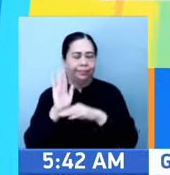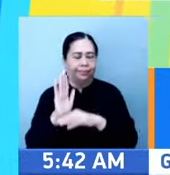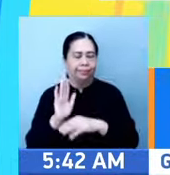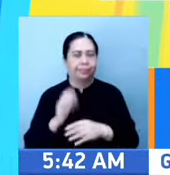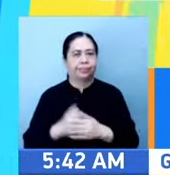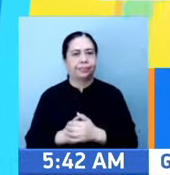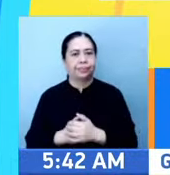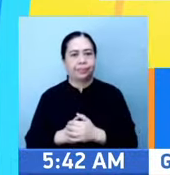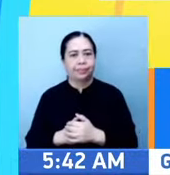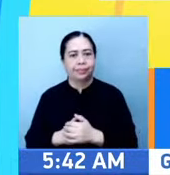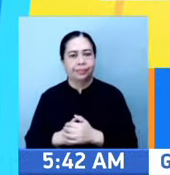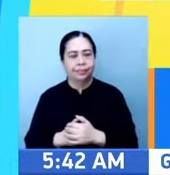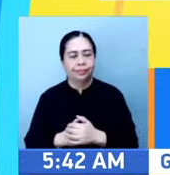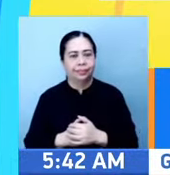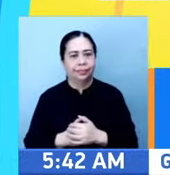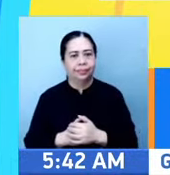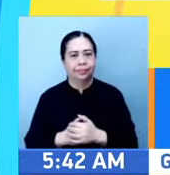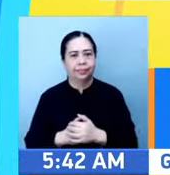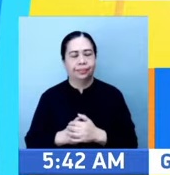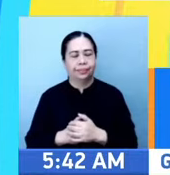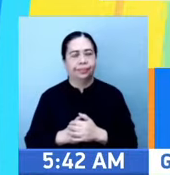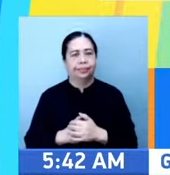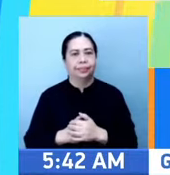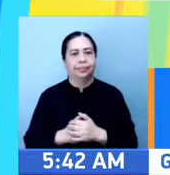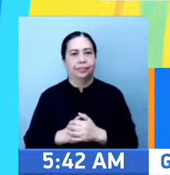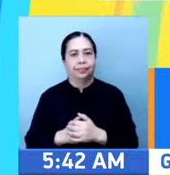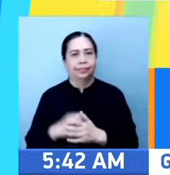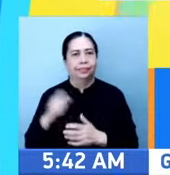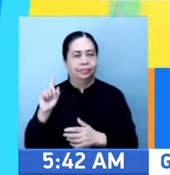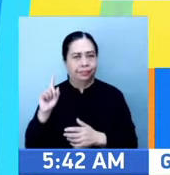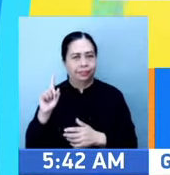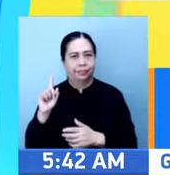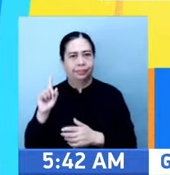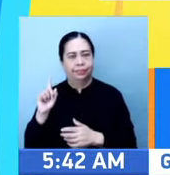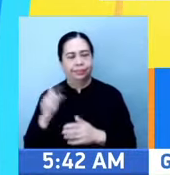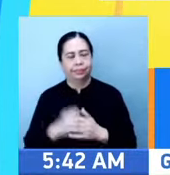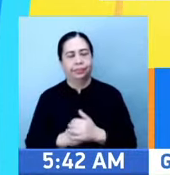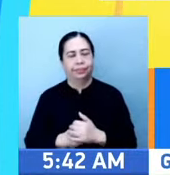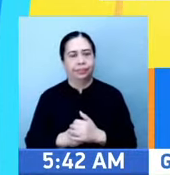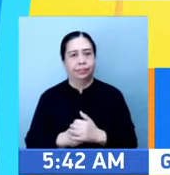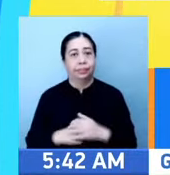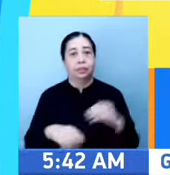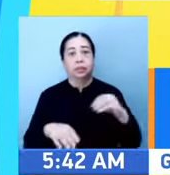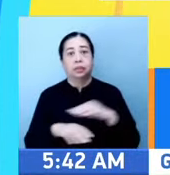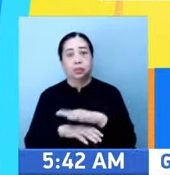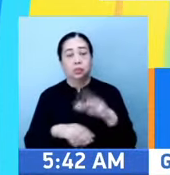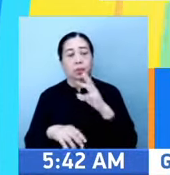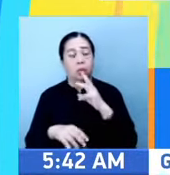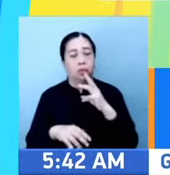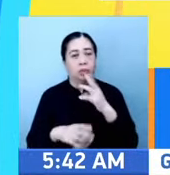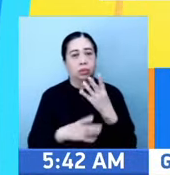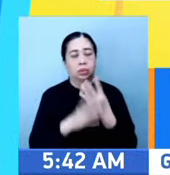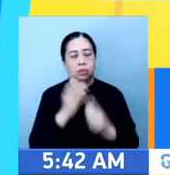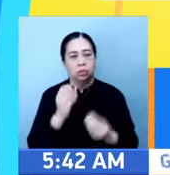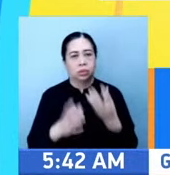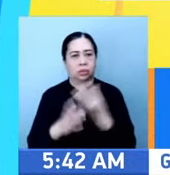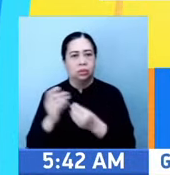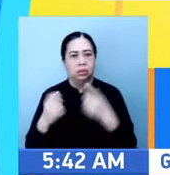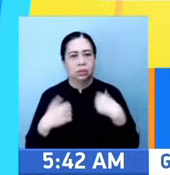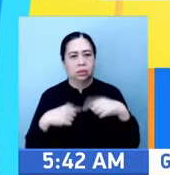at Balingas sa Bahay Toro at Tandang Sora. Apektado naman ang water audit ang ilang barangay sa Bacoor.